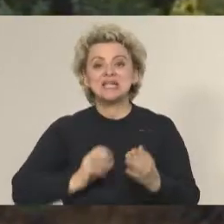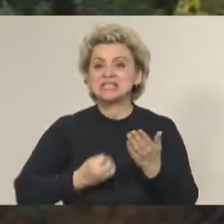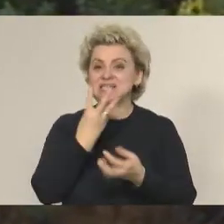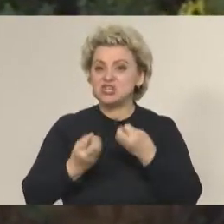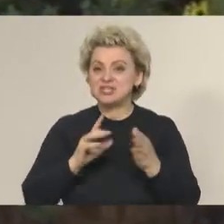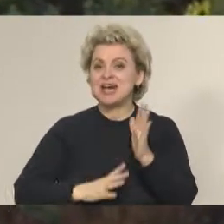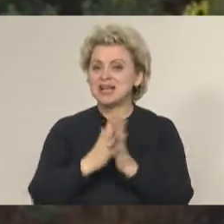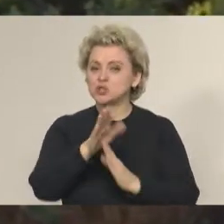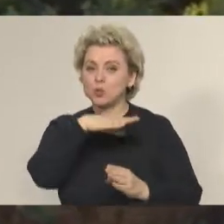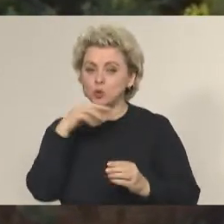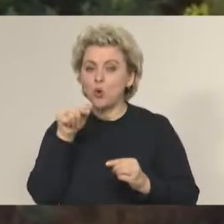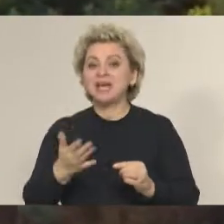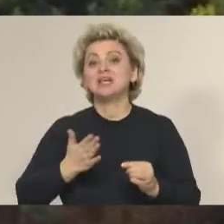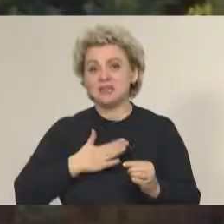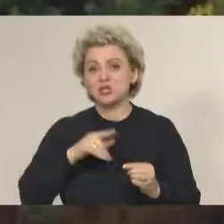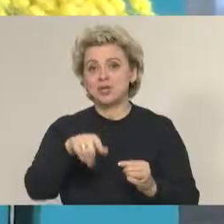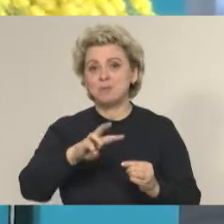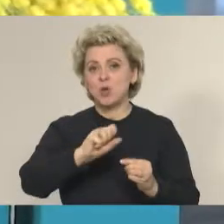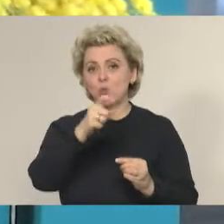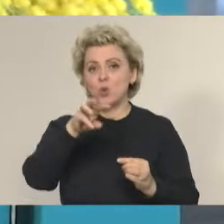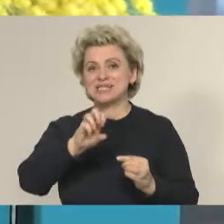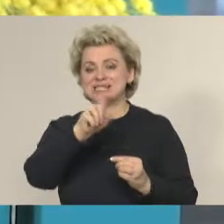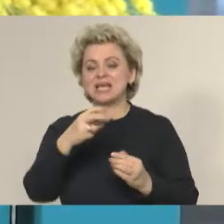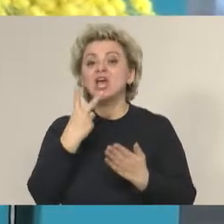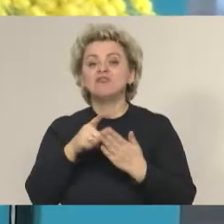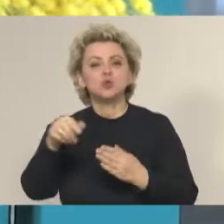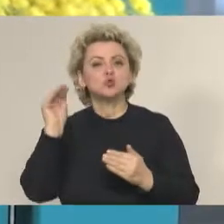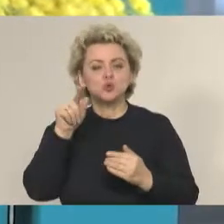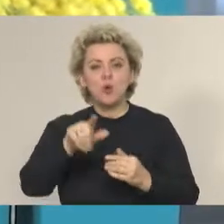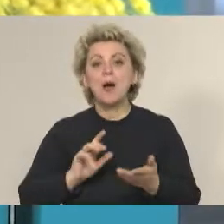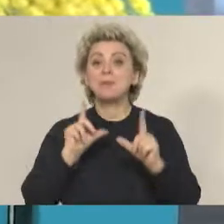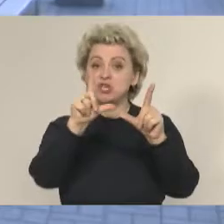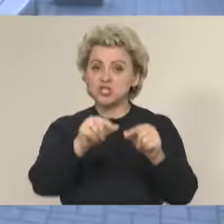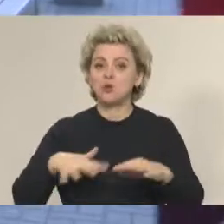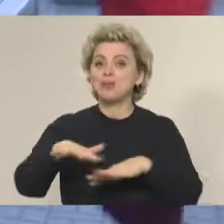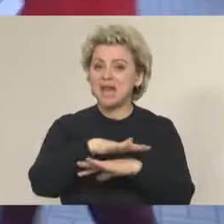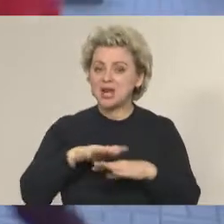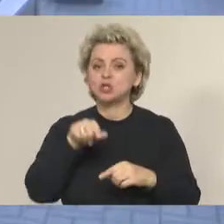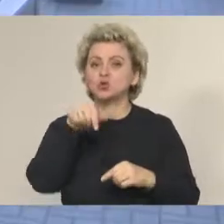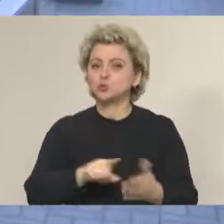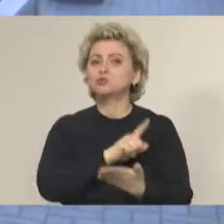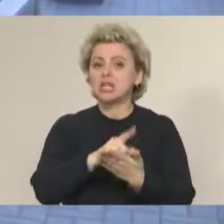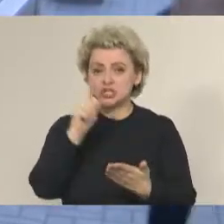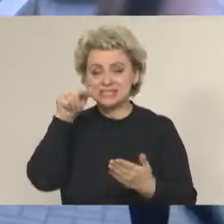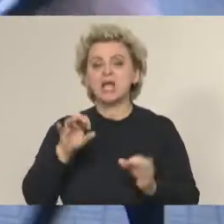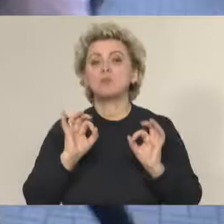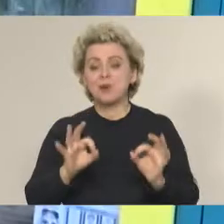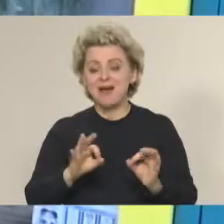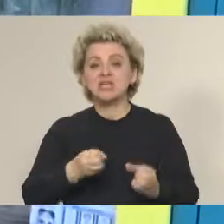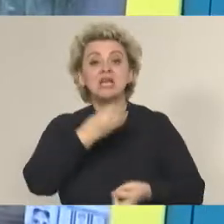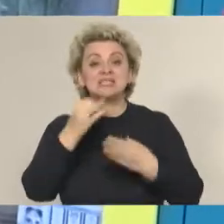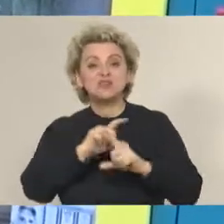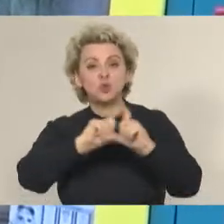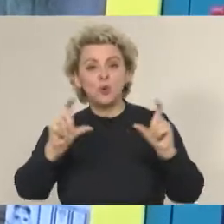многих растений, в том числе нашей героини. Ведомые слухами отправляемся на рынок. Уж тут должны знать правду. В